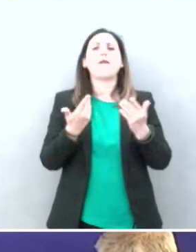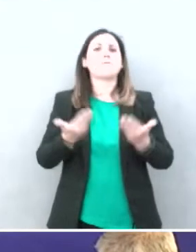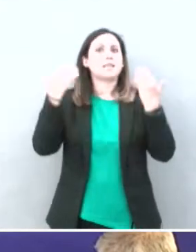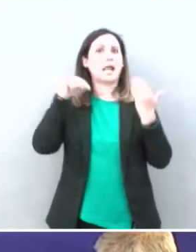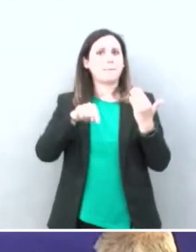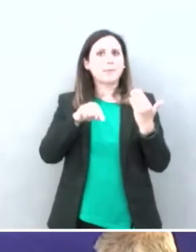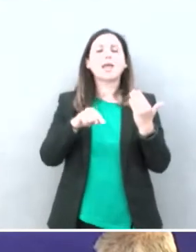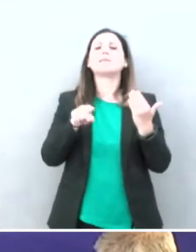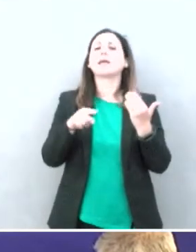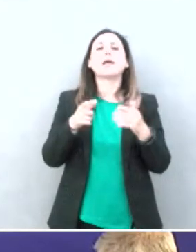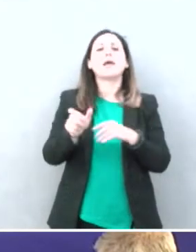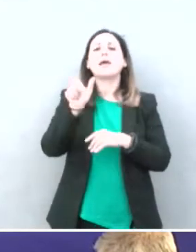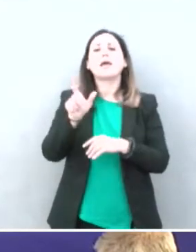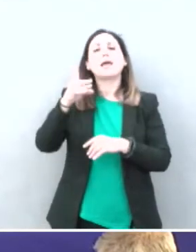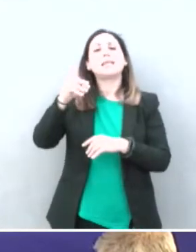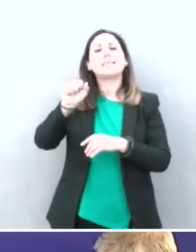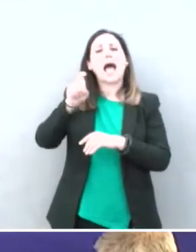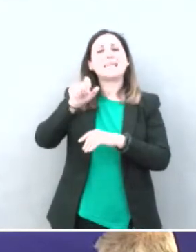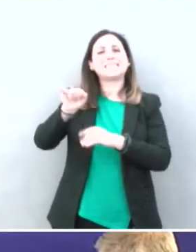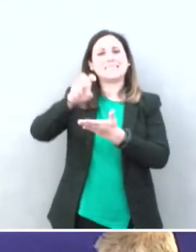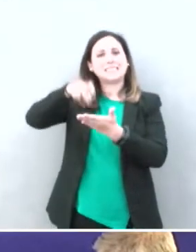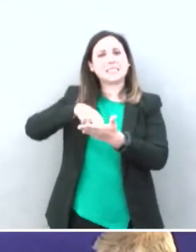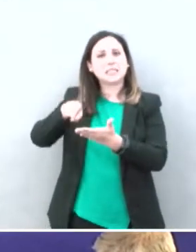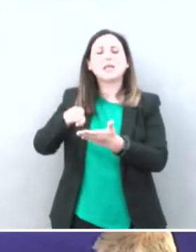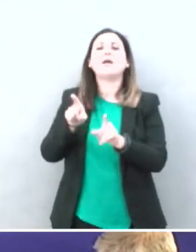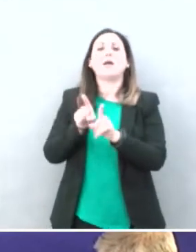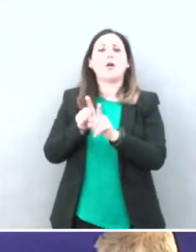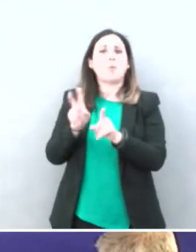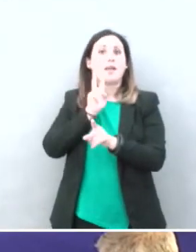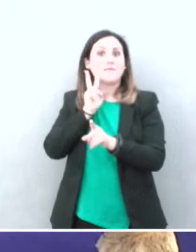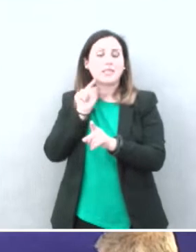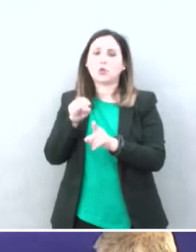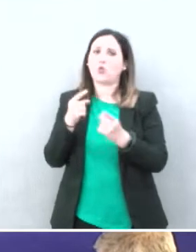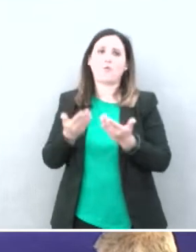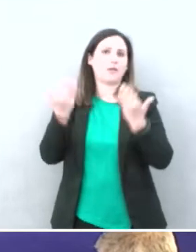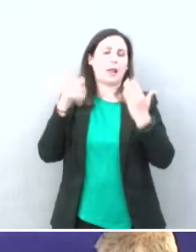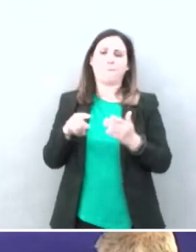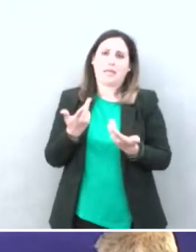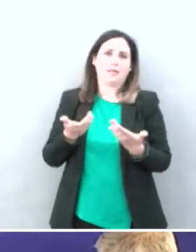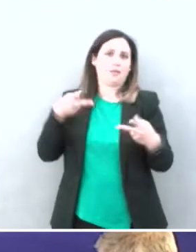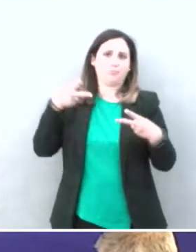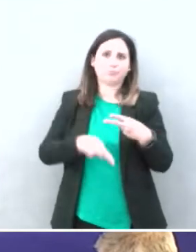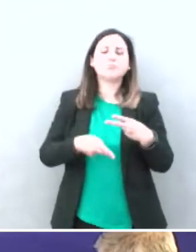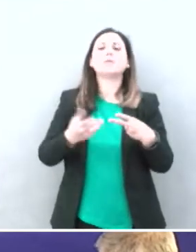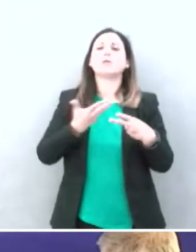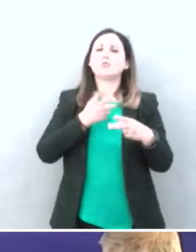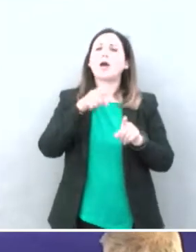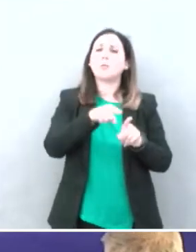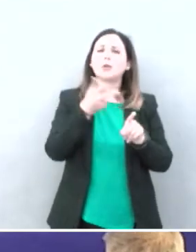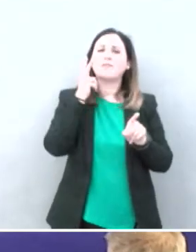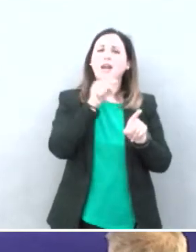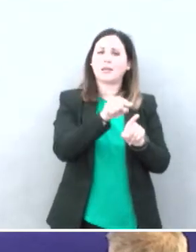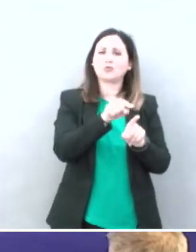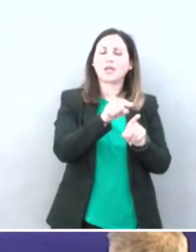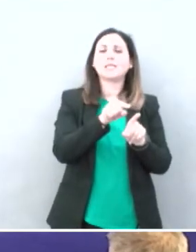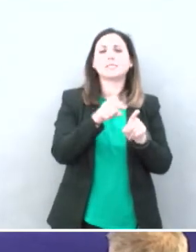avuto l'incubo dei dazi sul vino fino all'altro ieri, abbiamo tremato perché li avrebbero massacrati, come hanno massacrato i francesi, 25% di dazi,